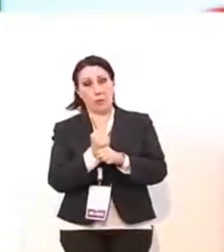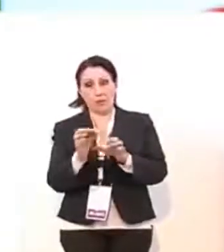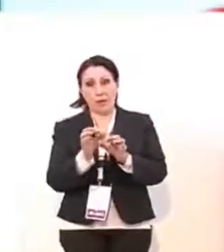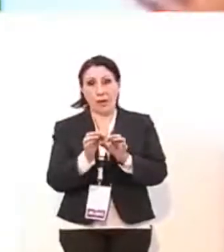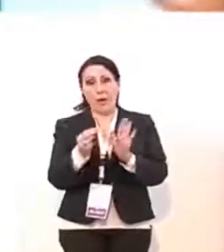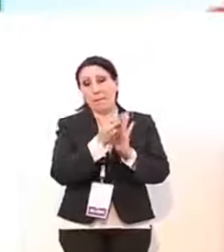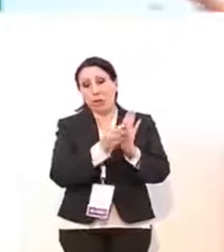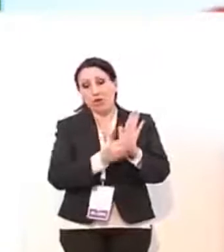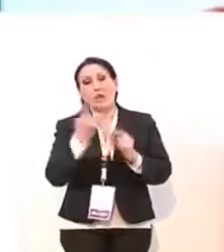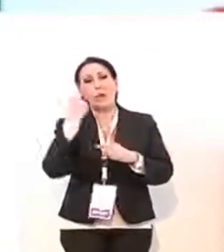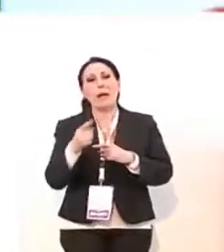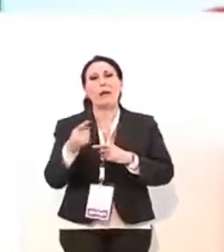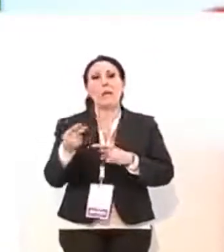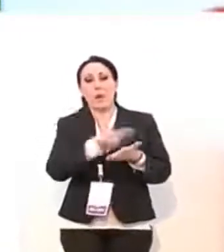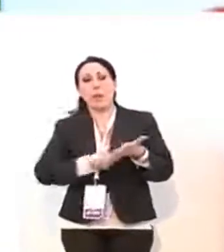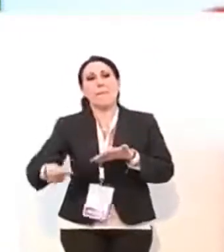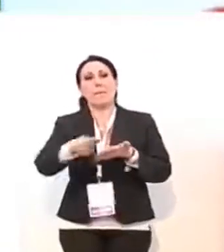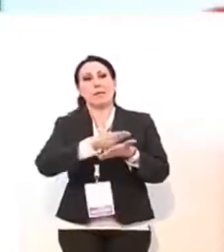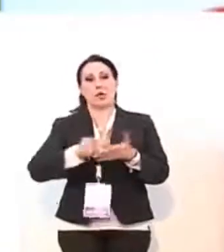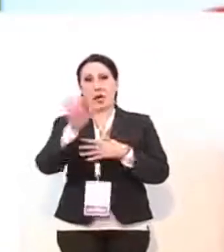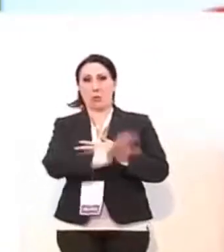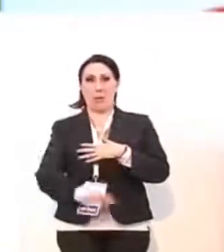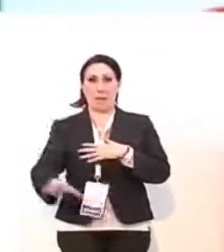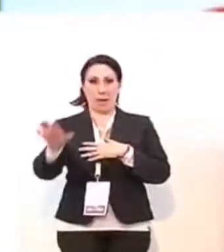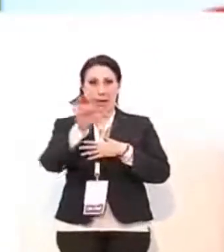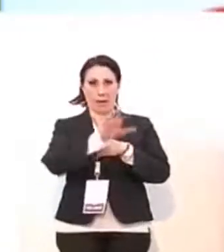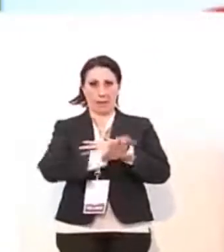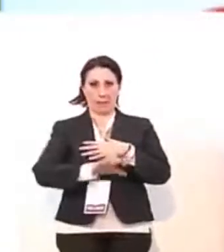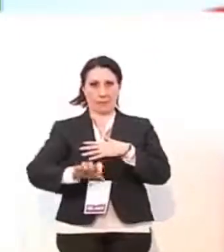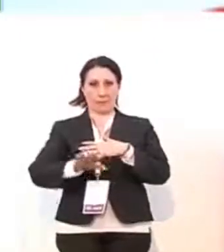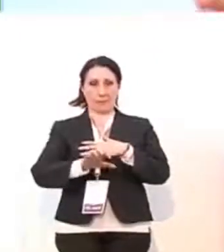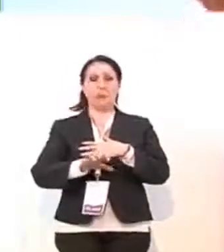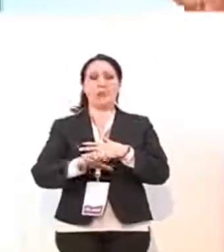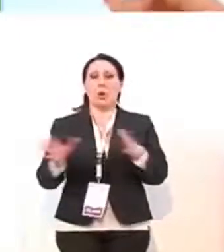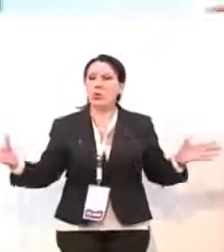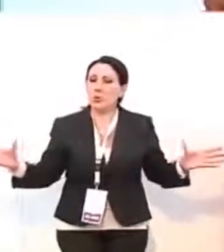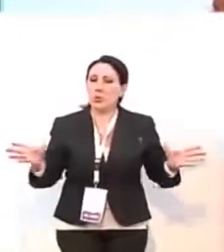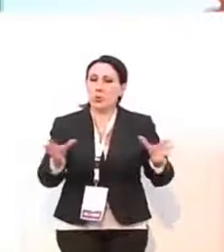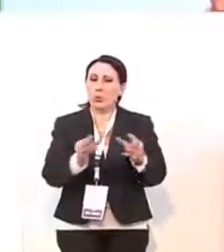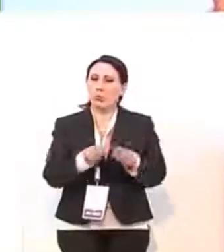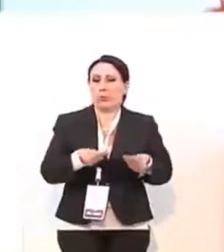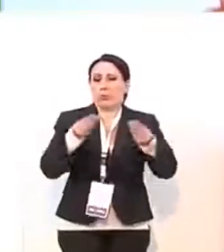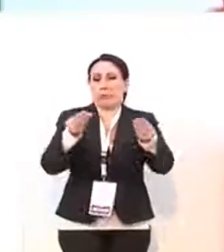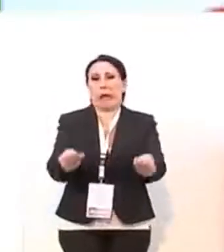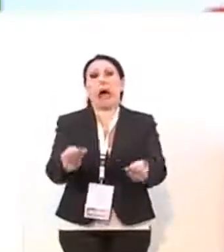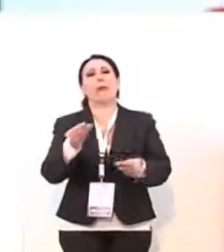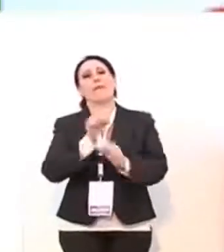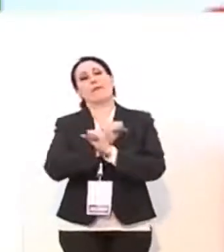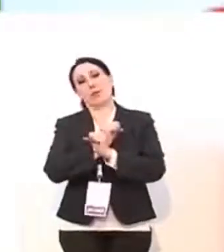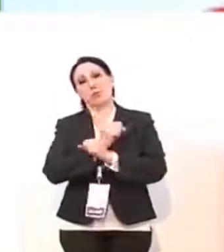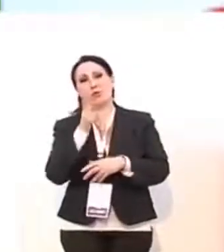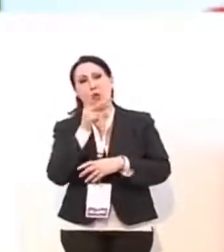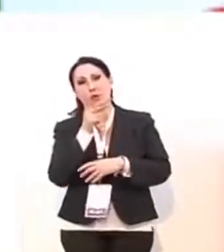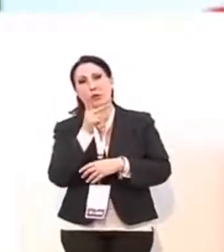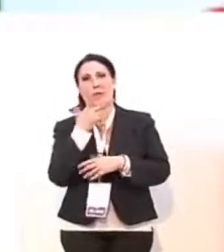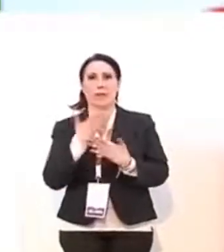programmazione europea. Allora, quello che abbiamo fatto, che ha aiutato a dare fiducia, lo dobbiamo fare anche su questo tema della rete.